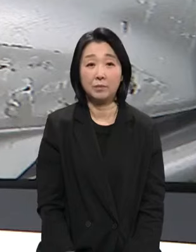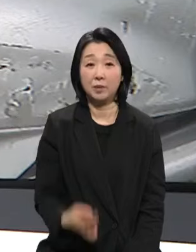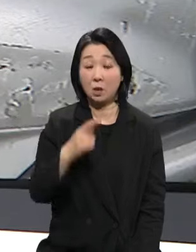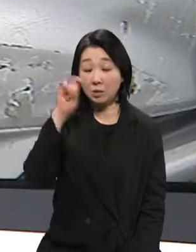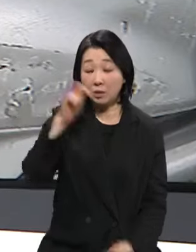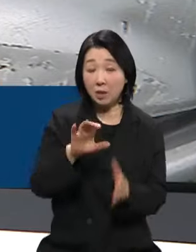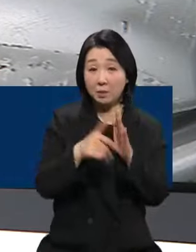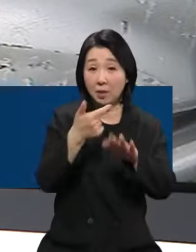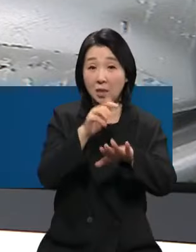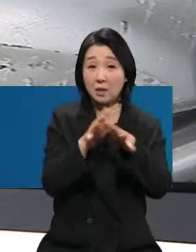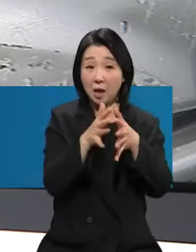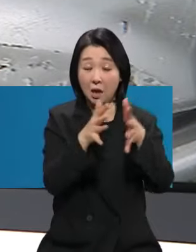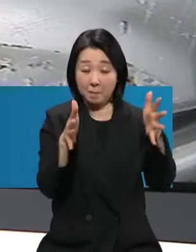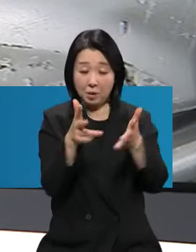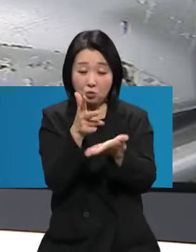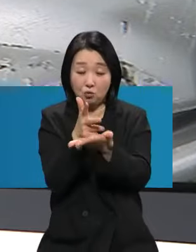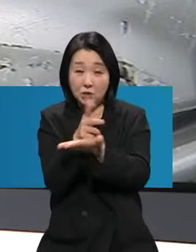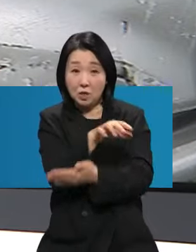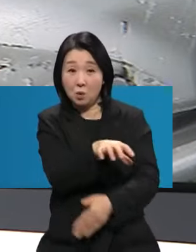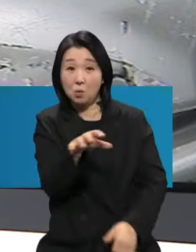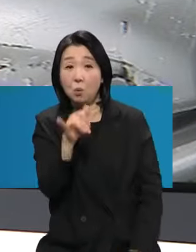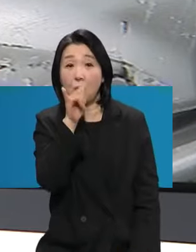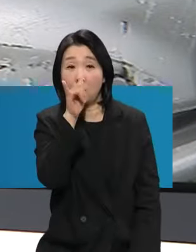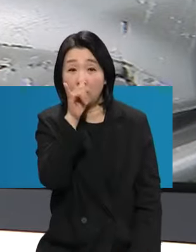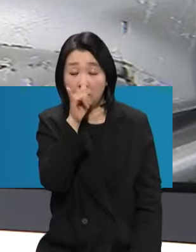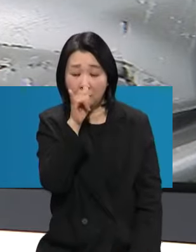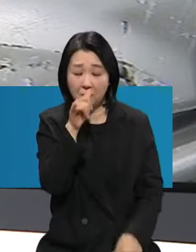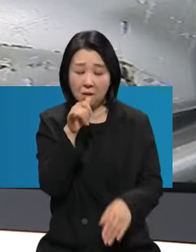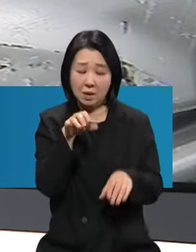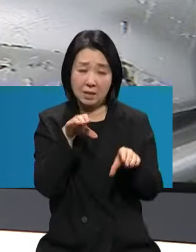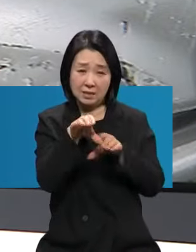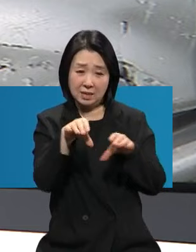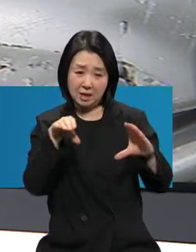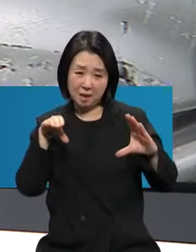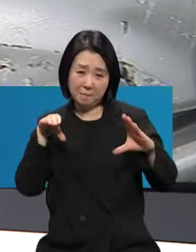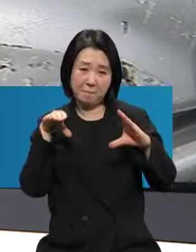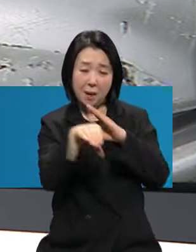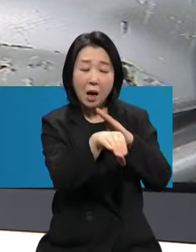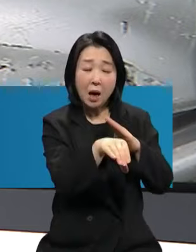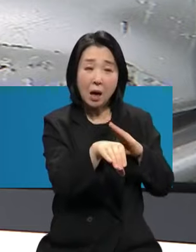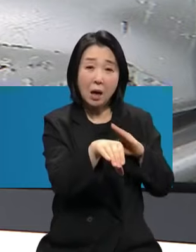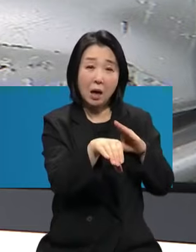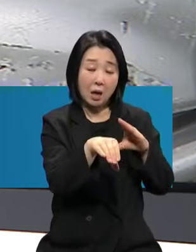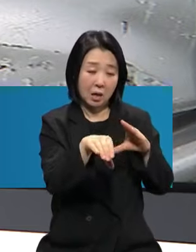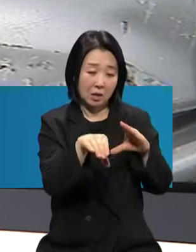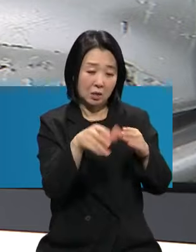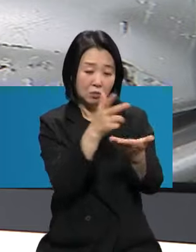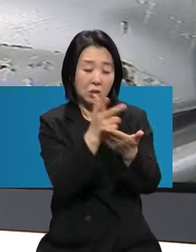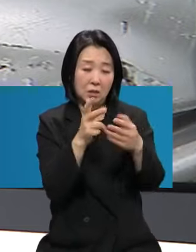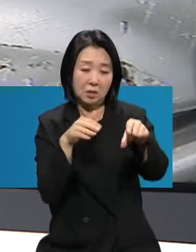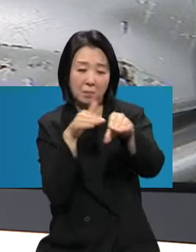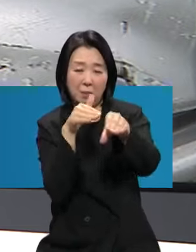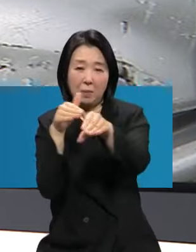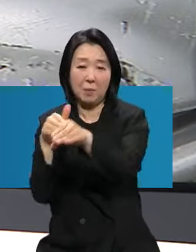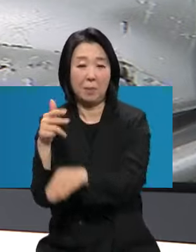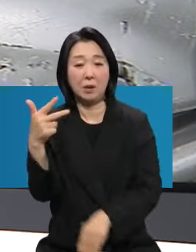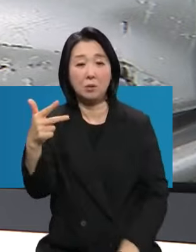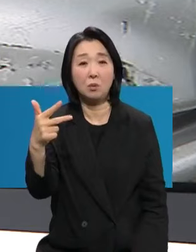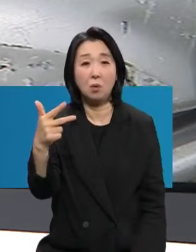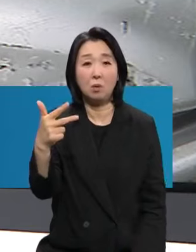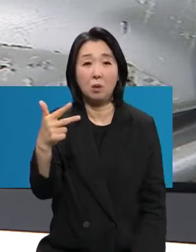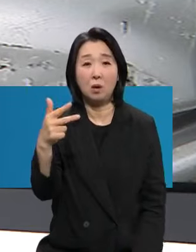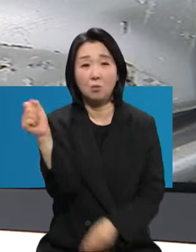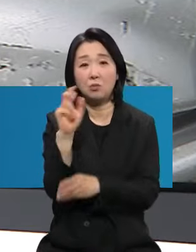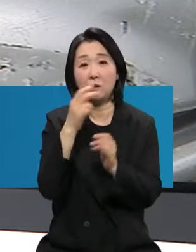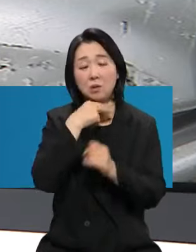어제 새벽 대전에 한 아파트 주차장에서 차가 돌진해 주차된 차량 일곱 대를 들이받는 사고가났습니다 운전자는 수레